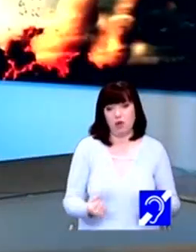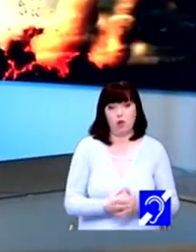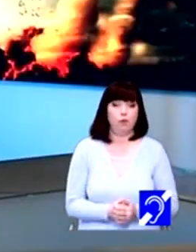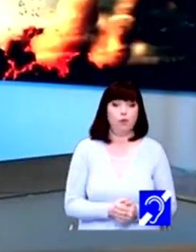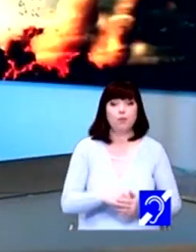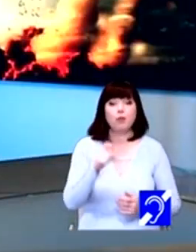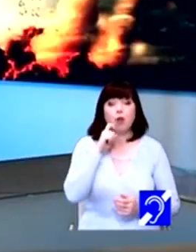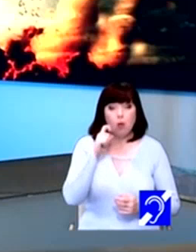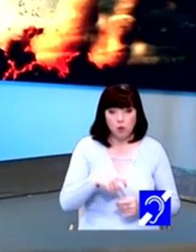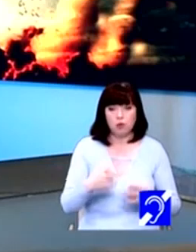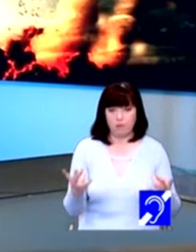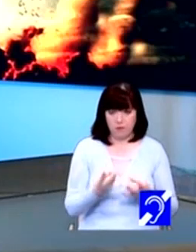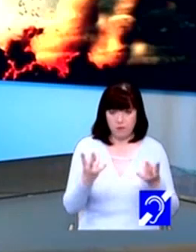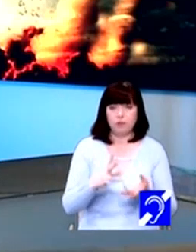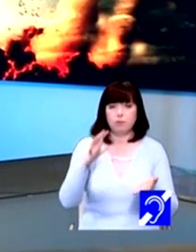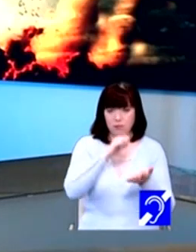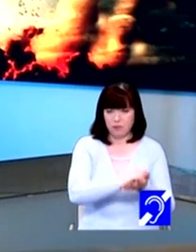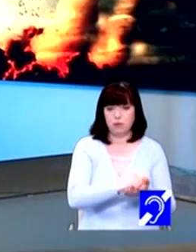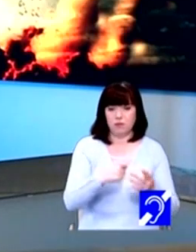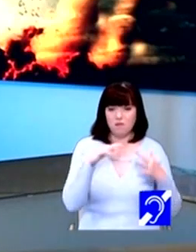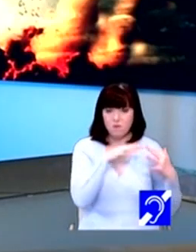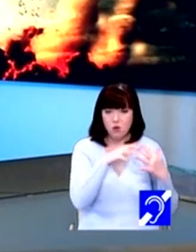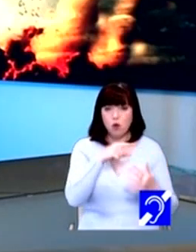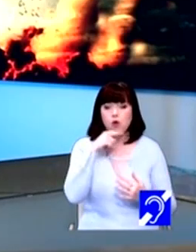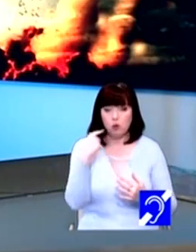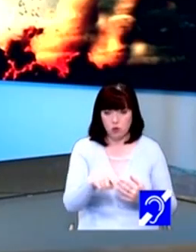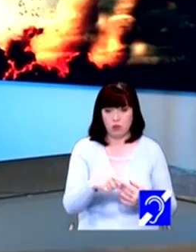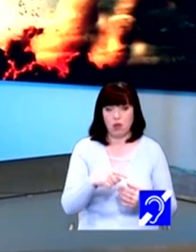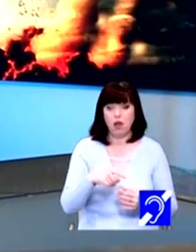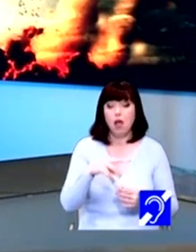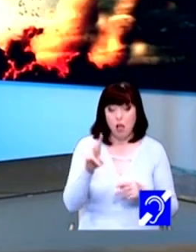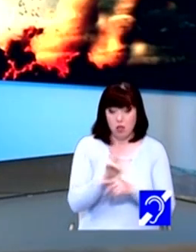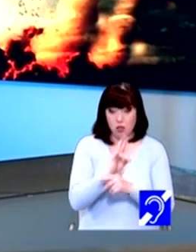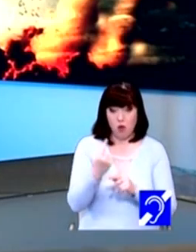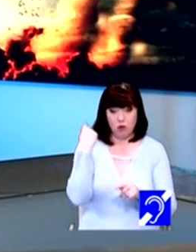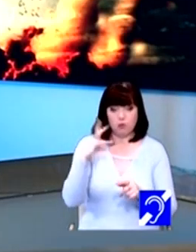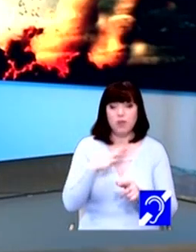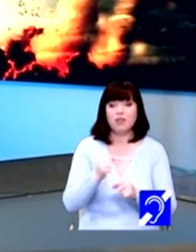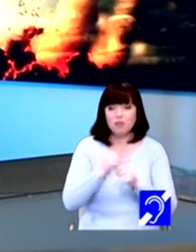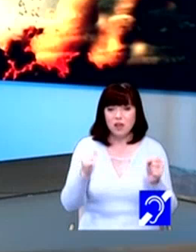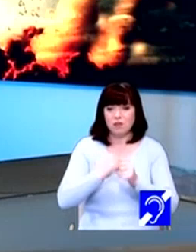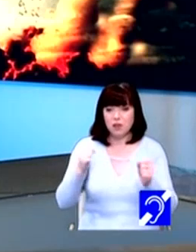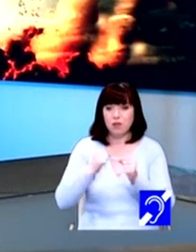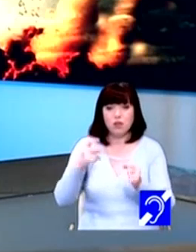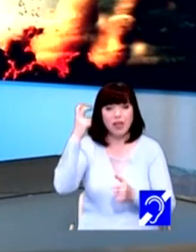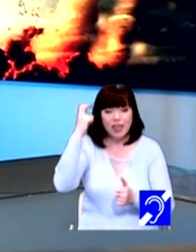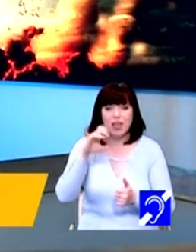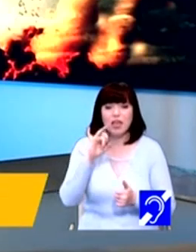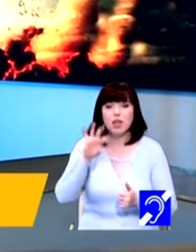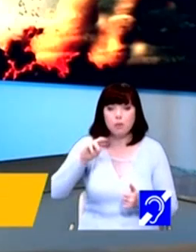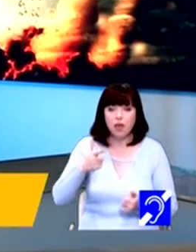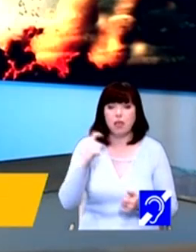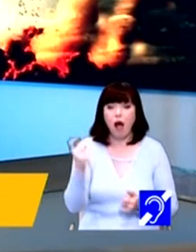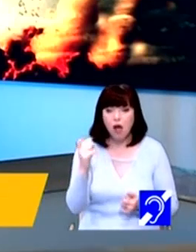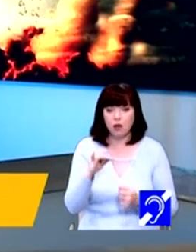Ucraina continuă să fie agresată de Federația Rusă în cel mai crud mod. Noaptea trecută, explozii au răsunat la Kiev, Irpeni, Harkov